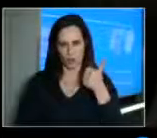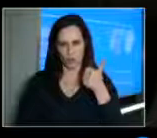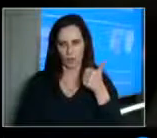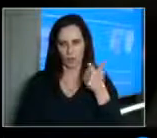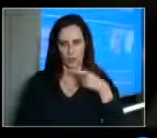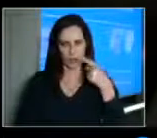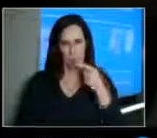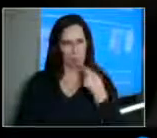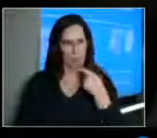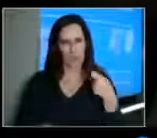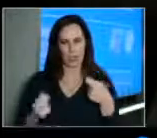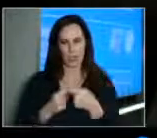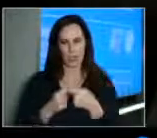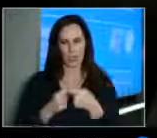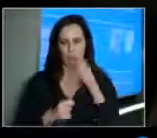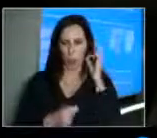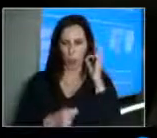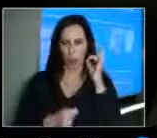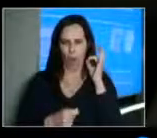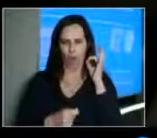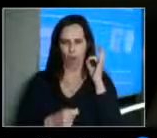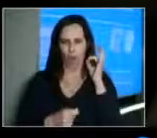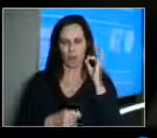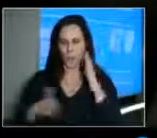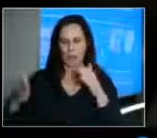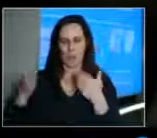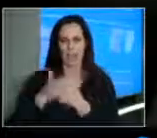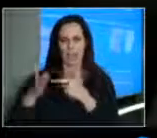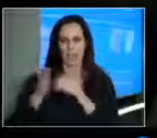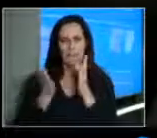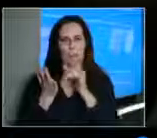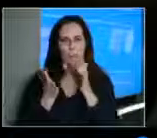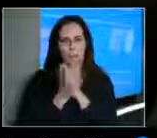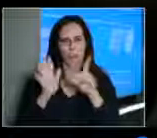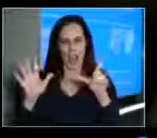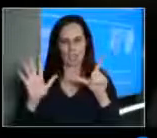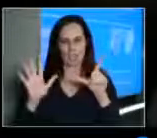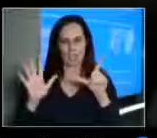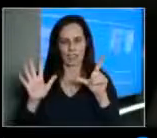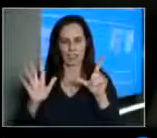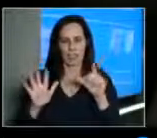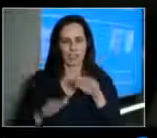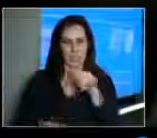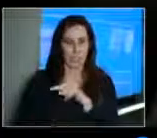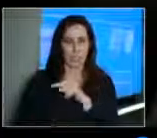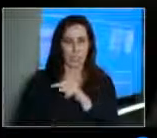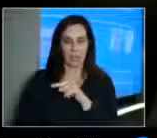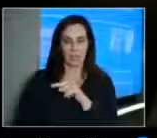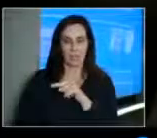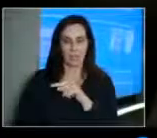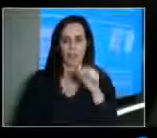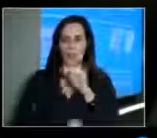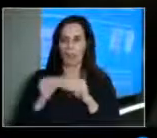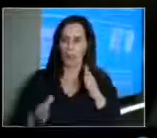כמה ימים בנוגע לאיזושהי מועמדת בימין החדש, מקום 17, באיזה מקום לא ריאלי, שגם היא כאילו